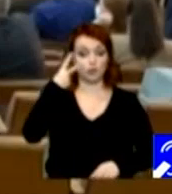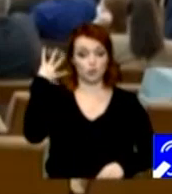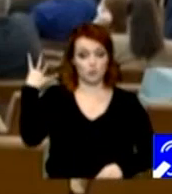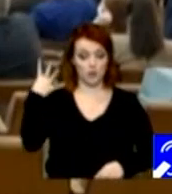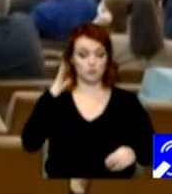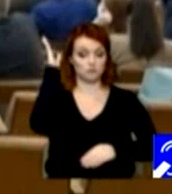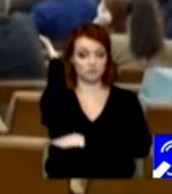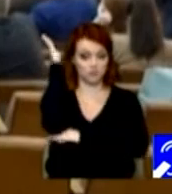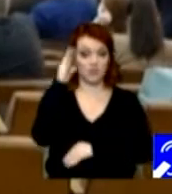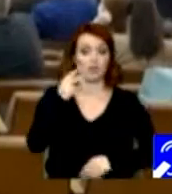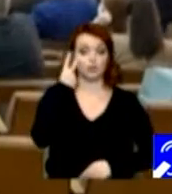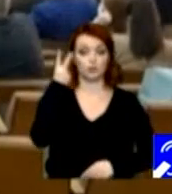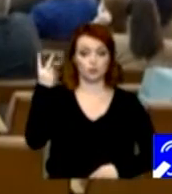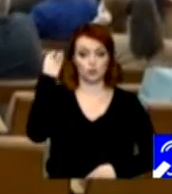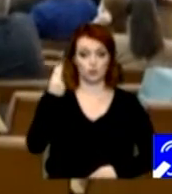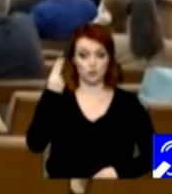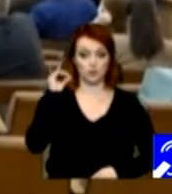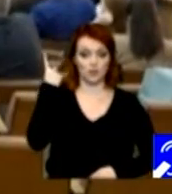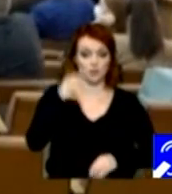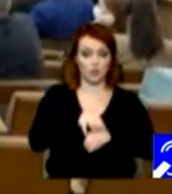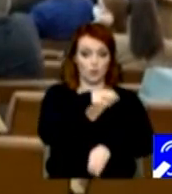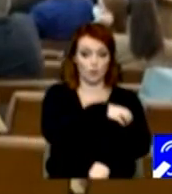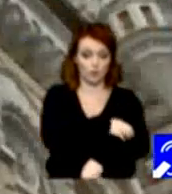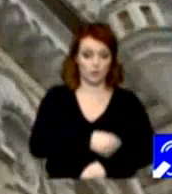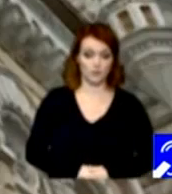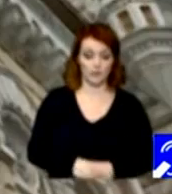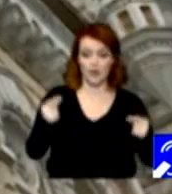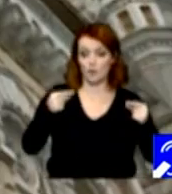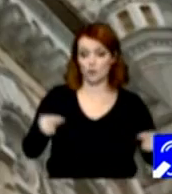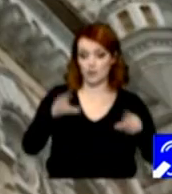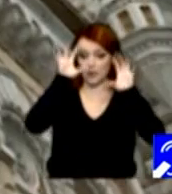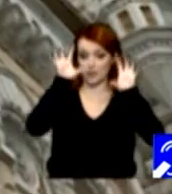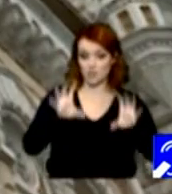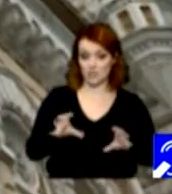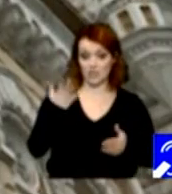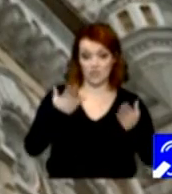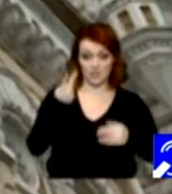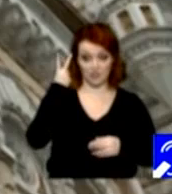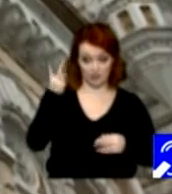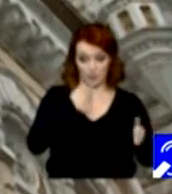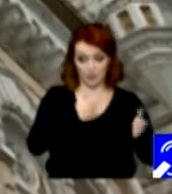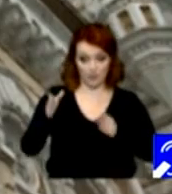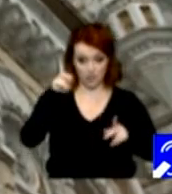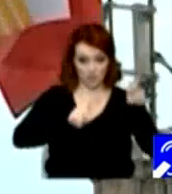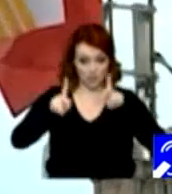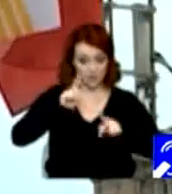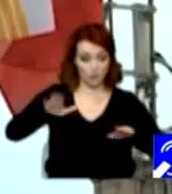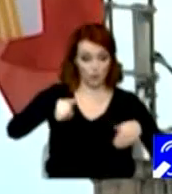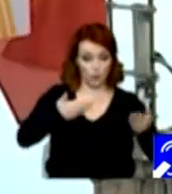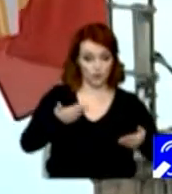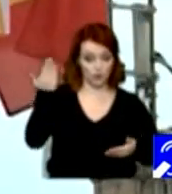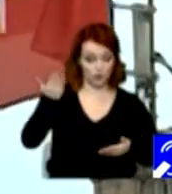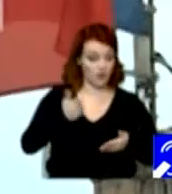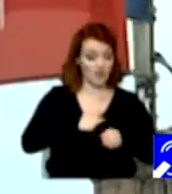22 de sociale și un comunist dar și un consilier PSD potrivit legii daca la două ședințe consecutive propunerea nu